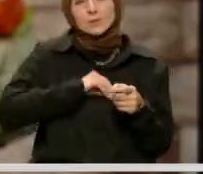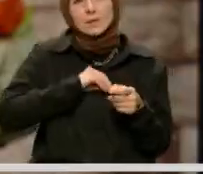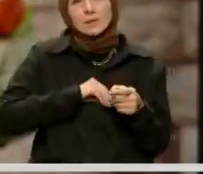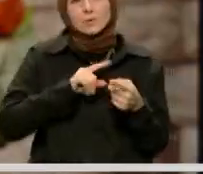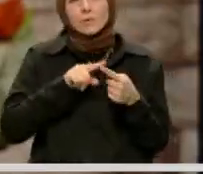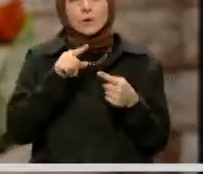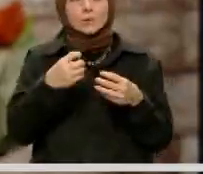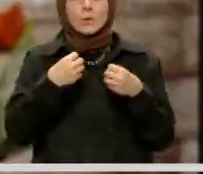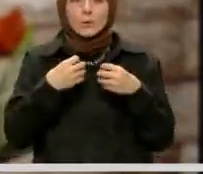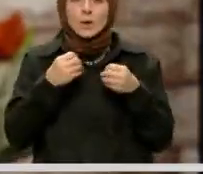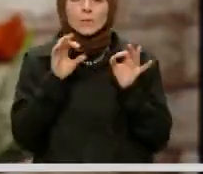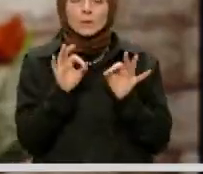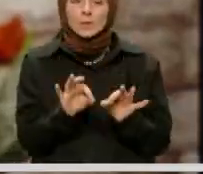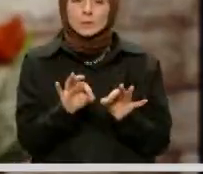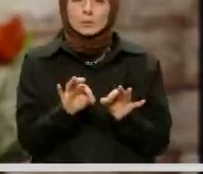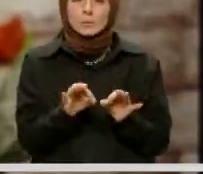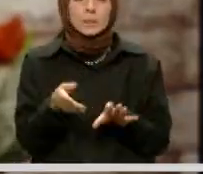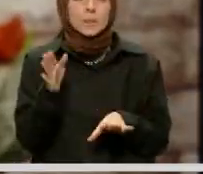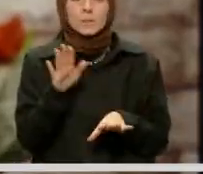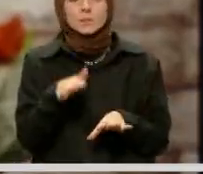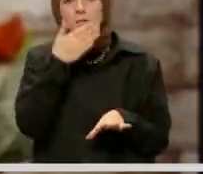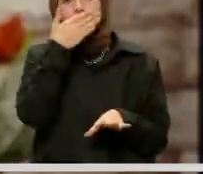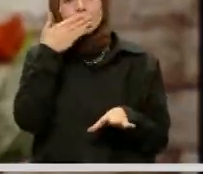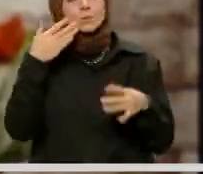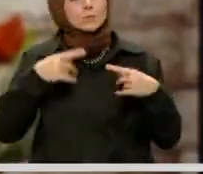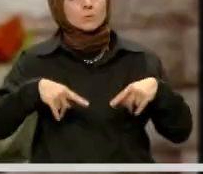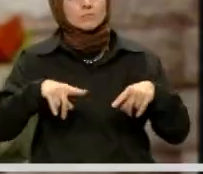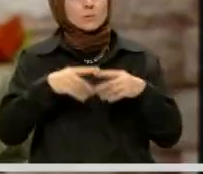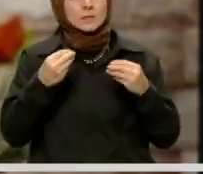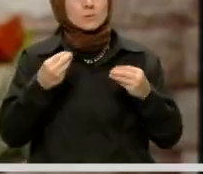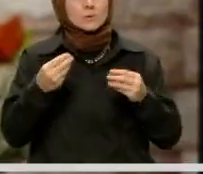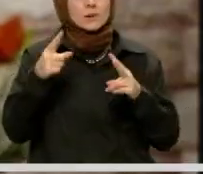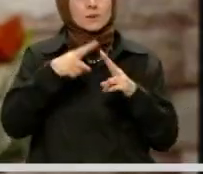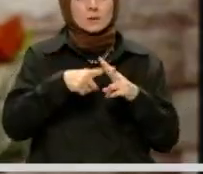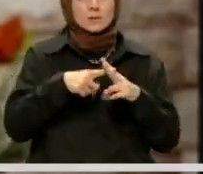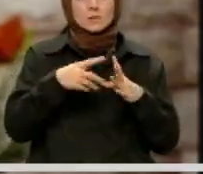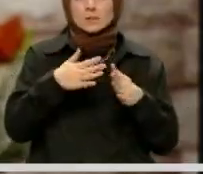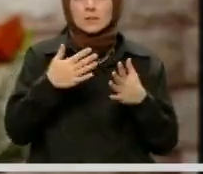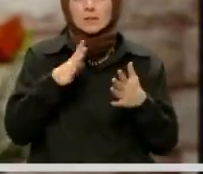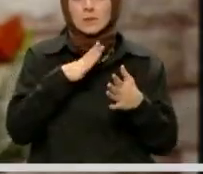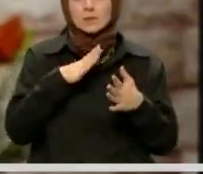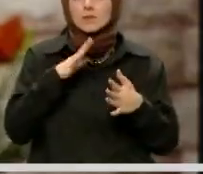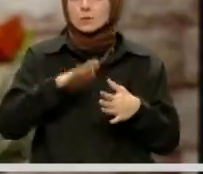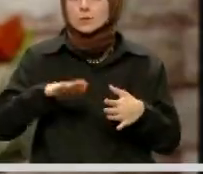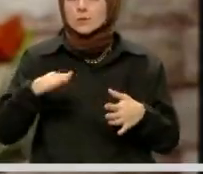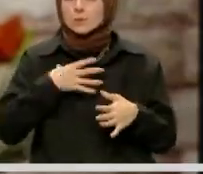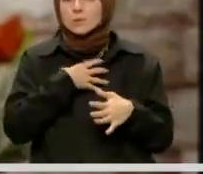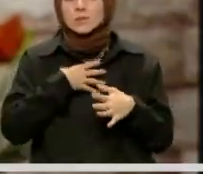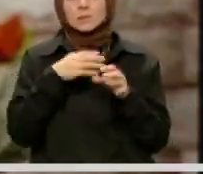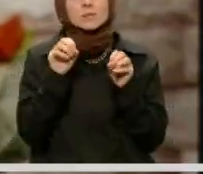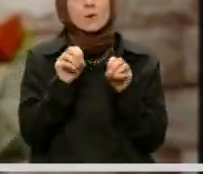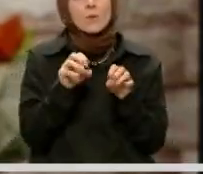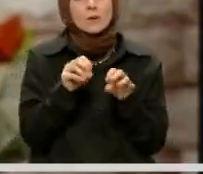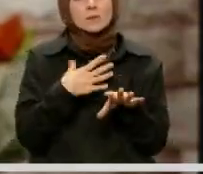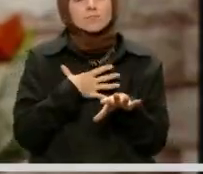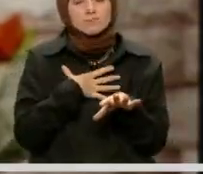bize kattığı güzelliklerden bir tanesi, biz çocuklarımıza dinimizi öğretme, aktarma fırsatı buluyoruz. Daha pek çok hikmet sayabiliriz